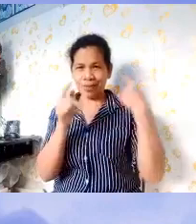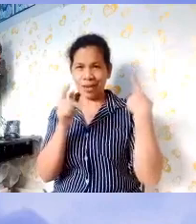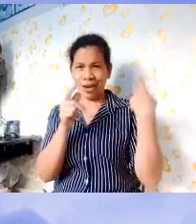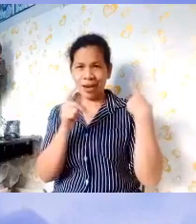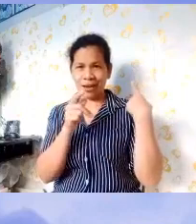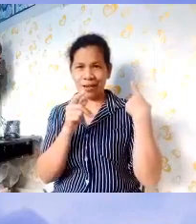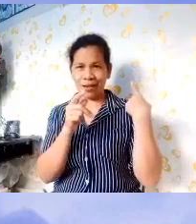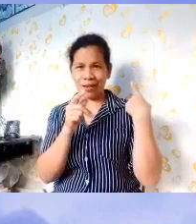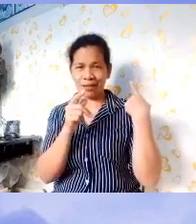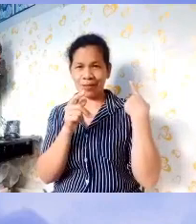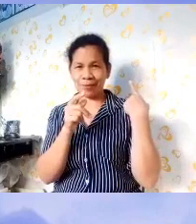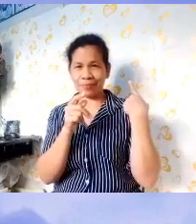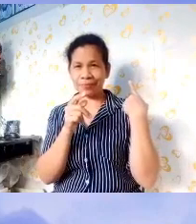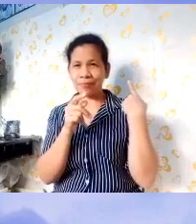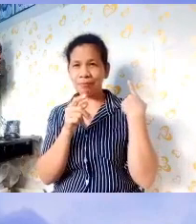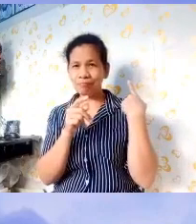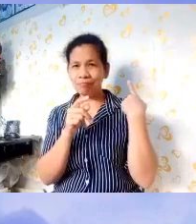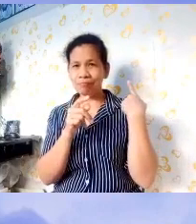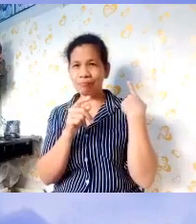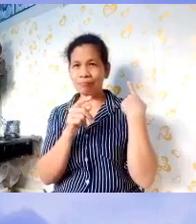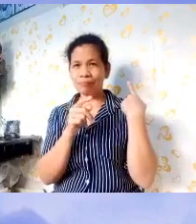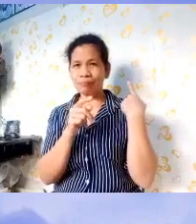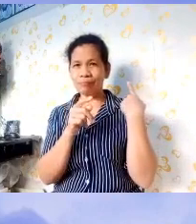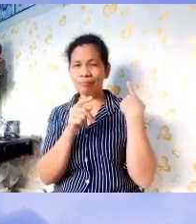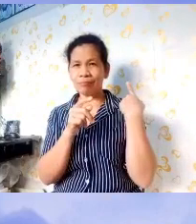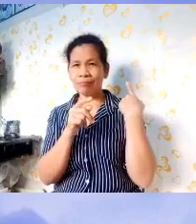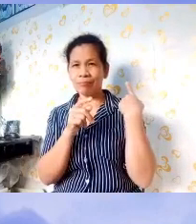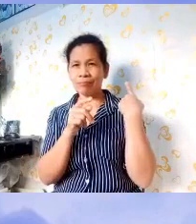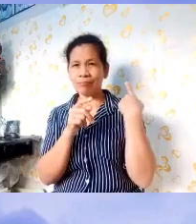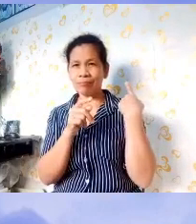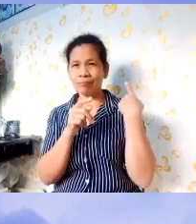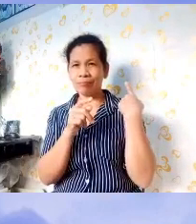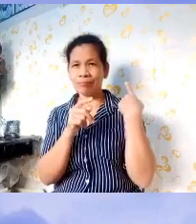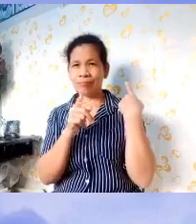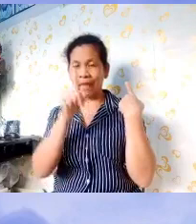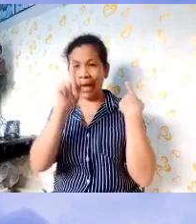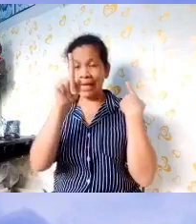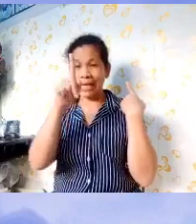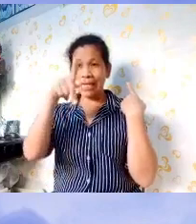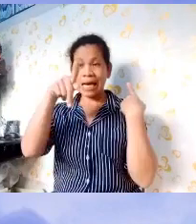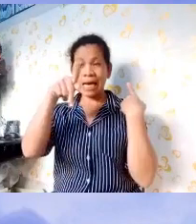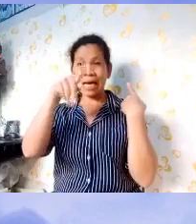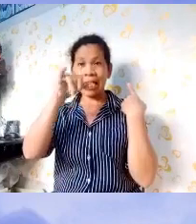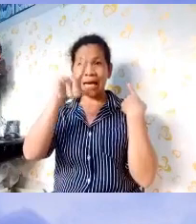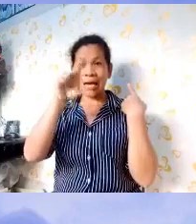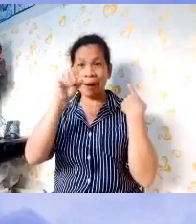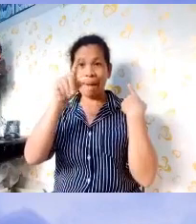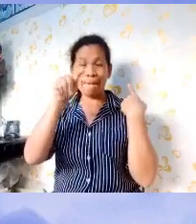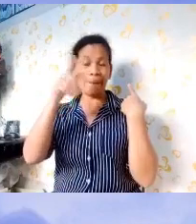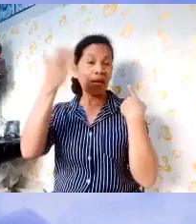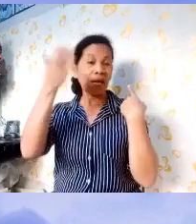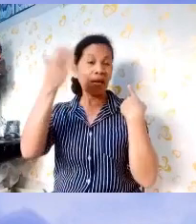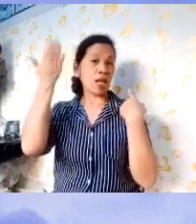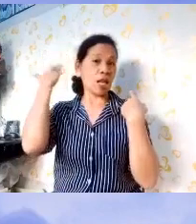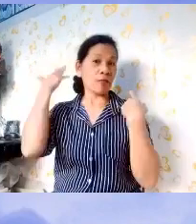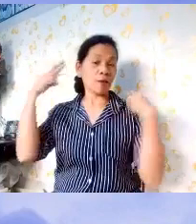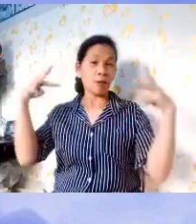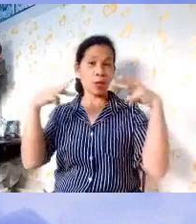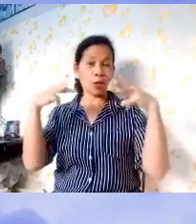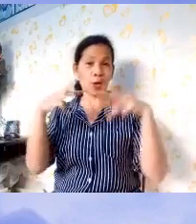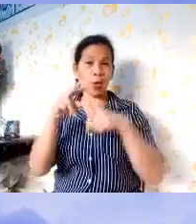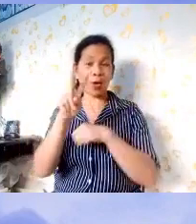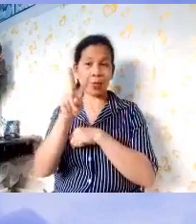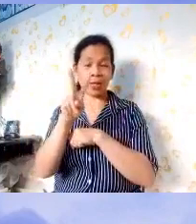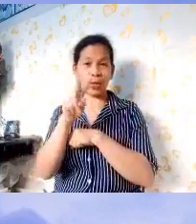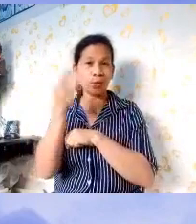mga kapatid, na isang piloto ng eroplano noong World War II na